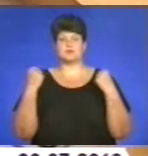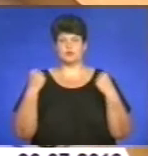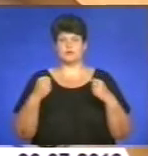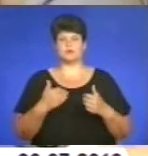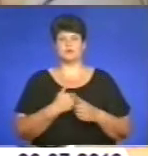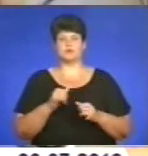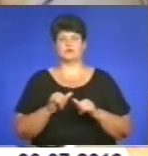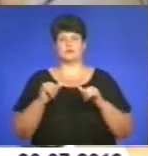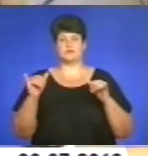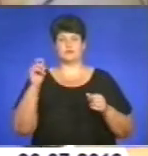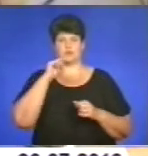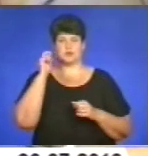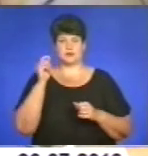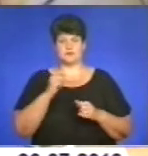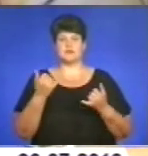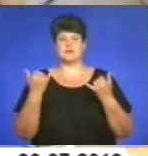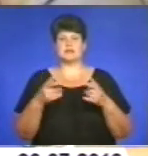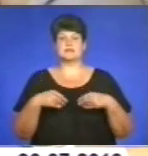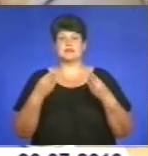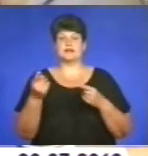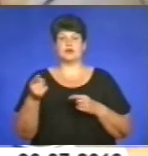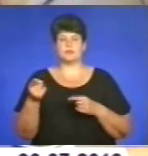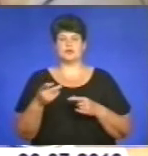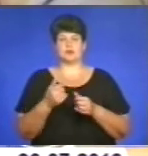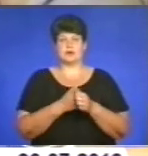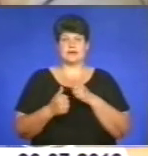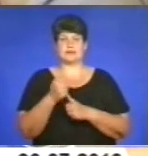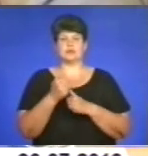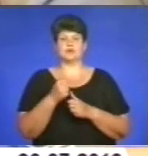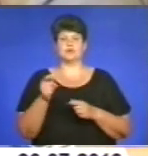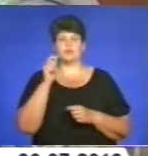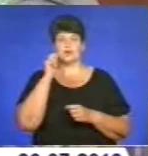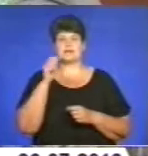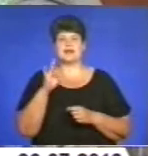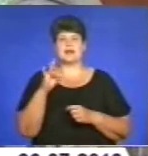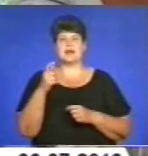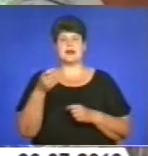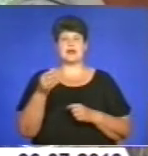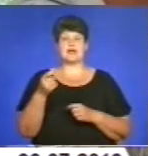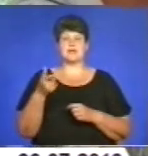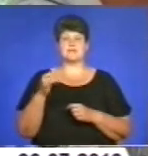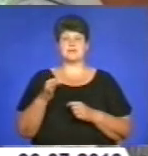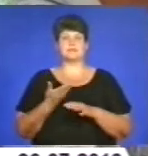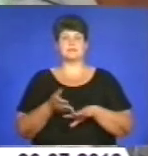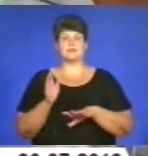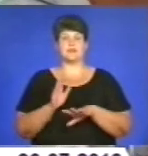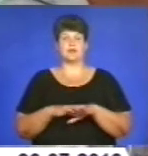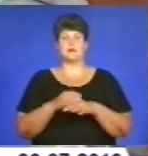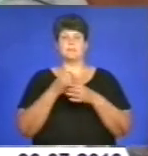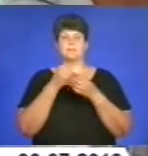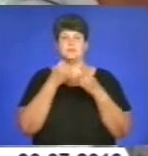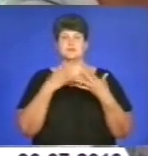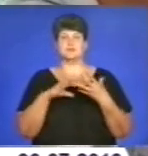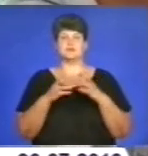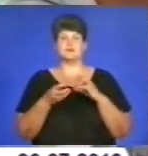прагнуть розвивати в Україні. Віднести Тернопільщину до лідируючих в українському регбі регіонів складно. Втім, позитивні результати